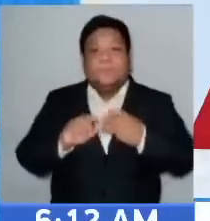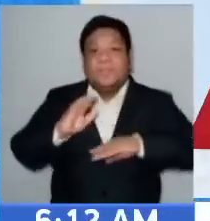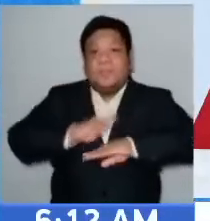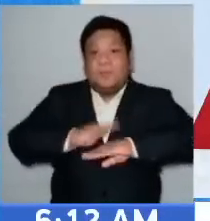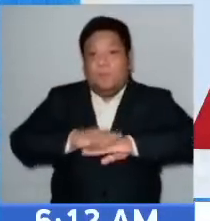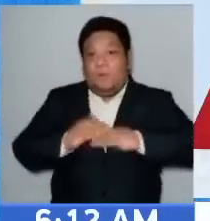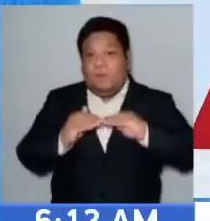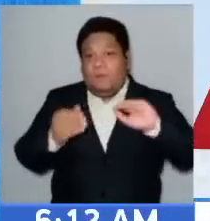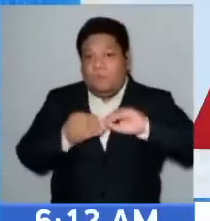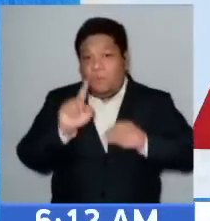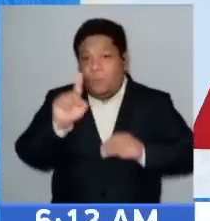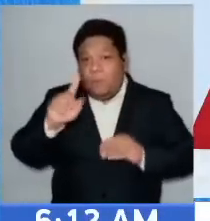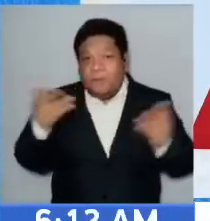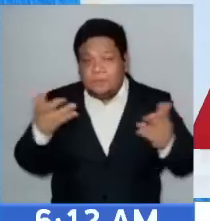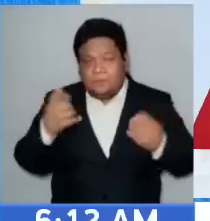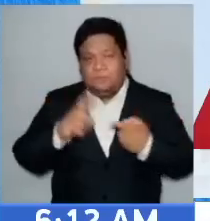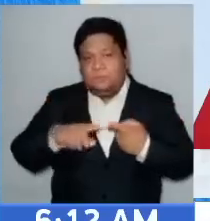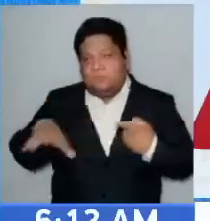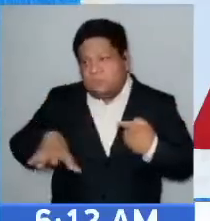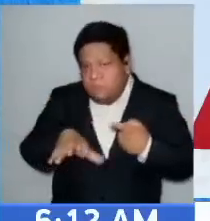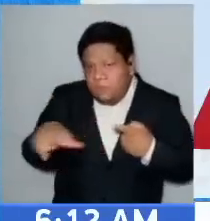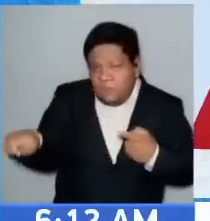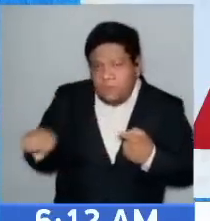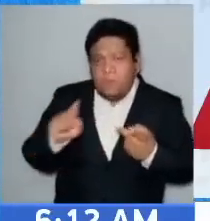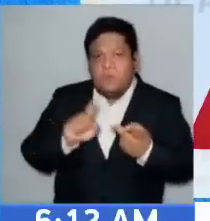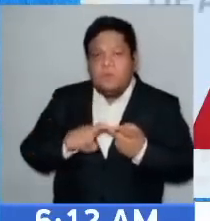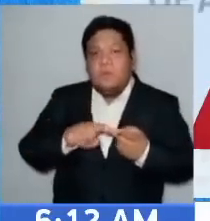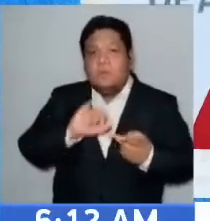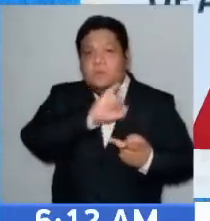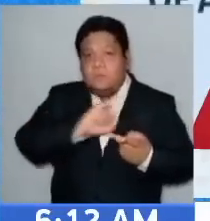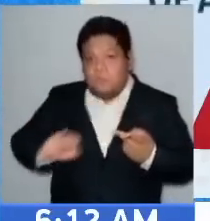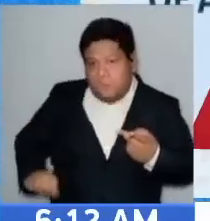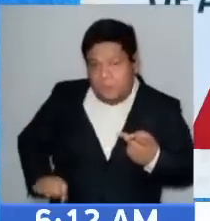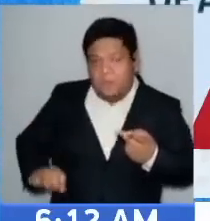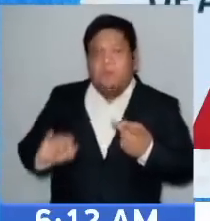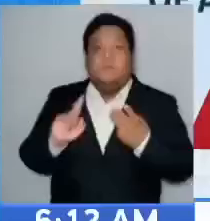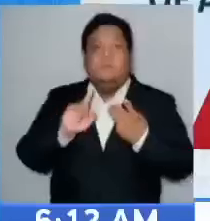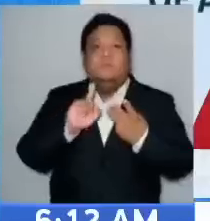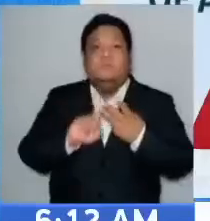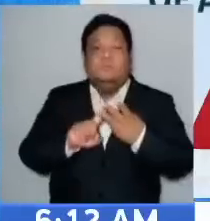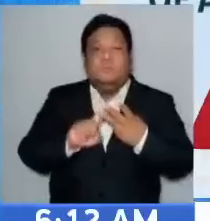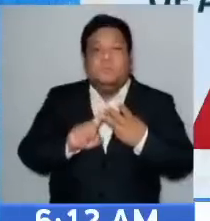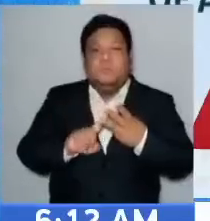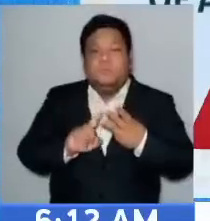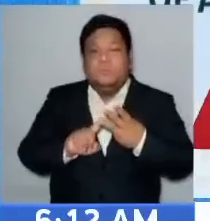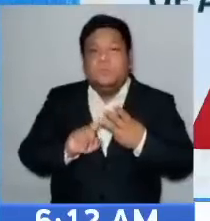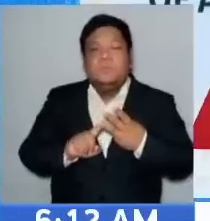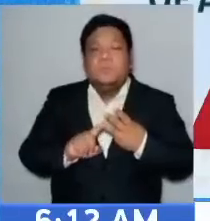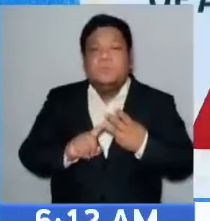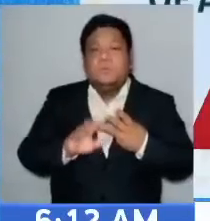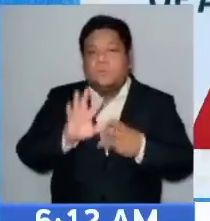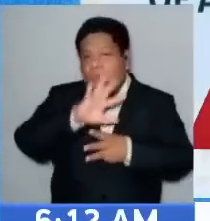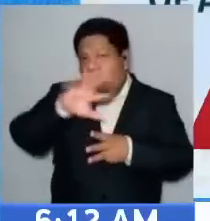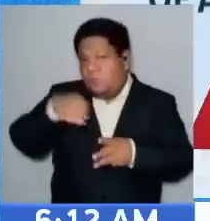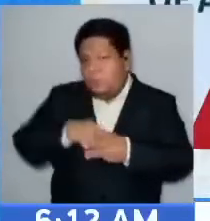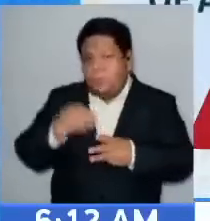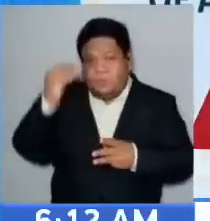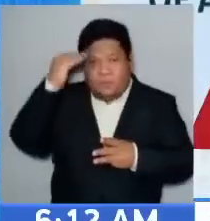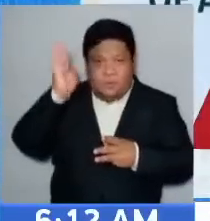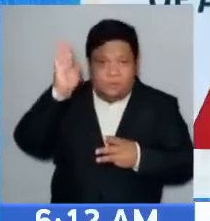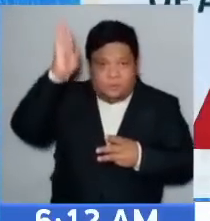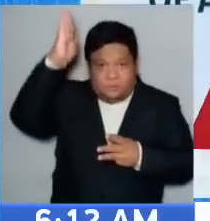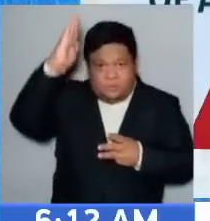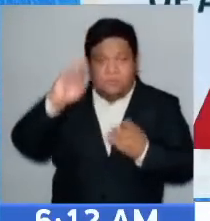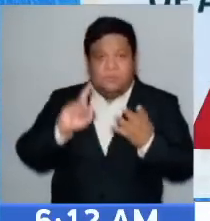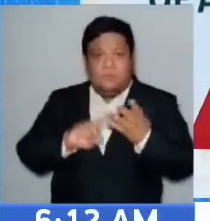sa northern at eastern portion ng Isabela, ganun din dito sa may bandang northern portion of Kalinga, eastern portion of Ilocos Norte,